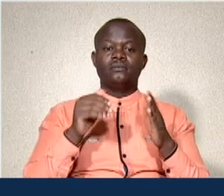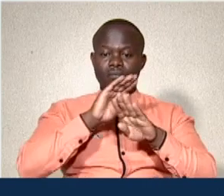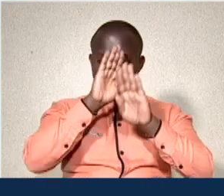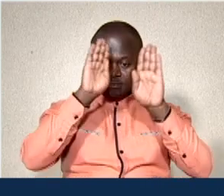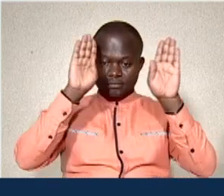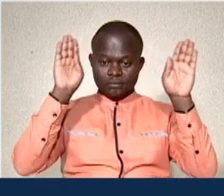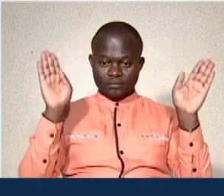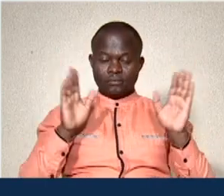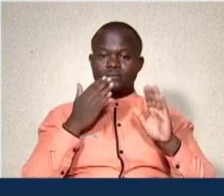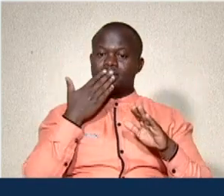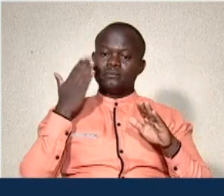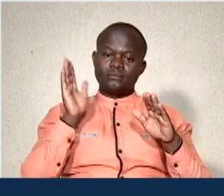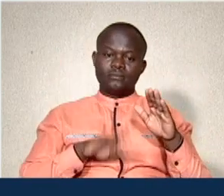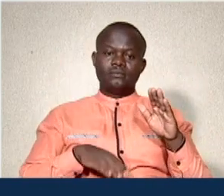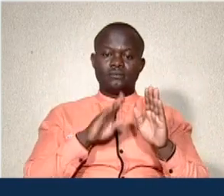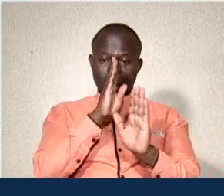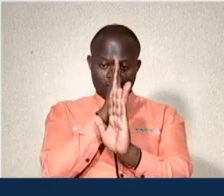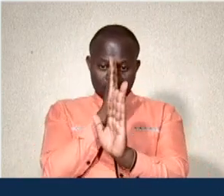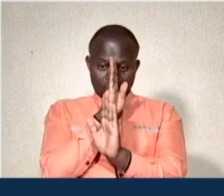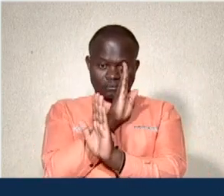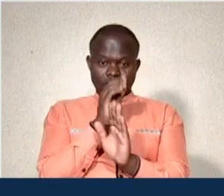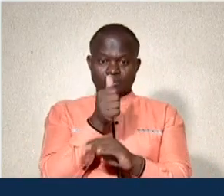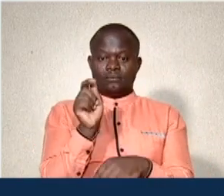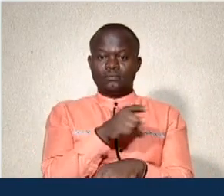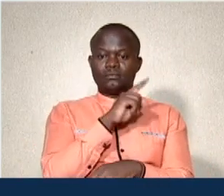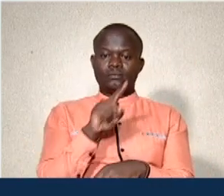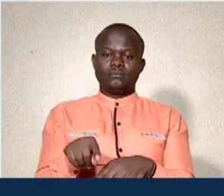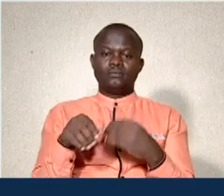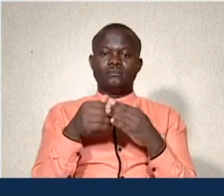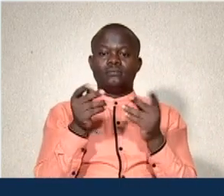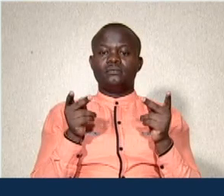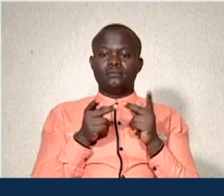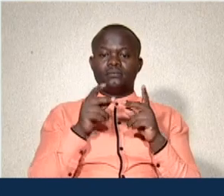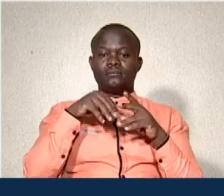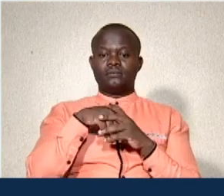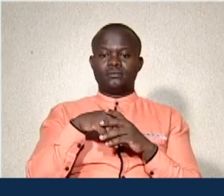basobanukirwa ububi bwo guhishira iki cyaha. Aho